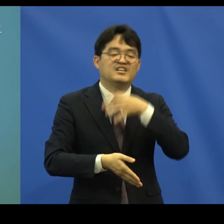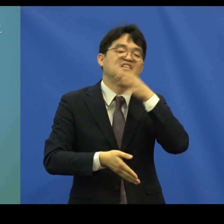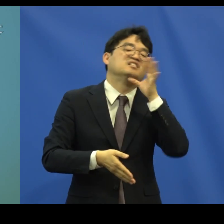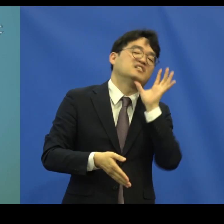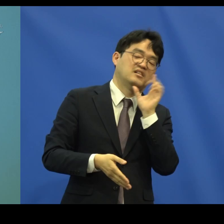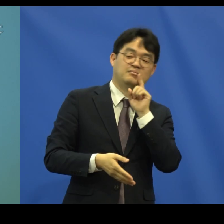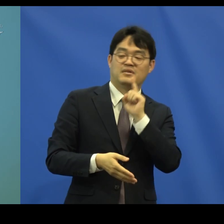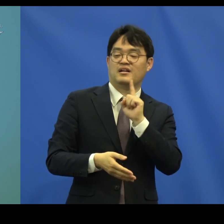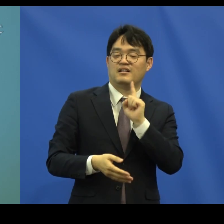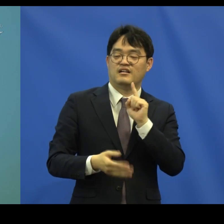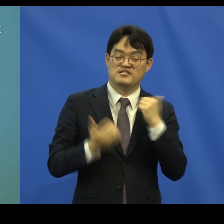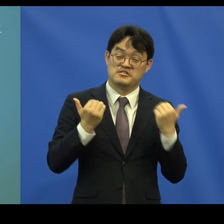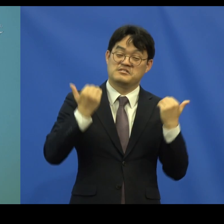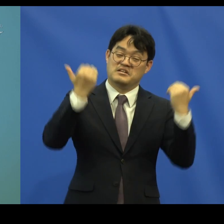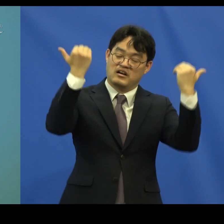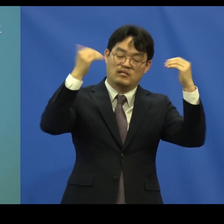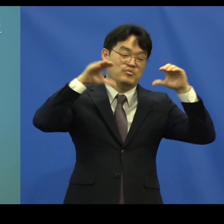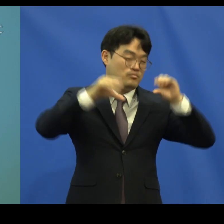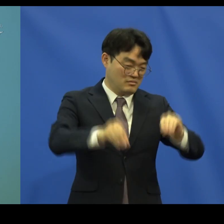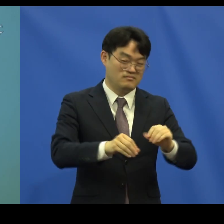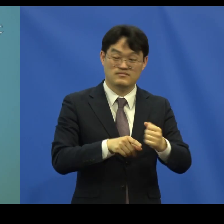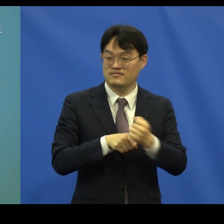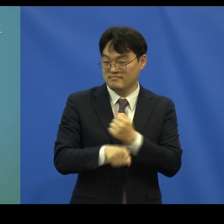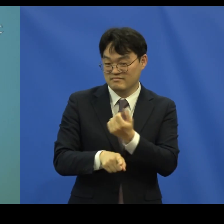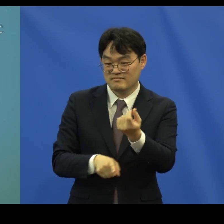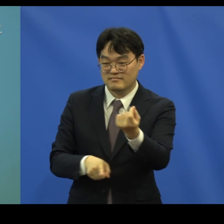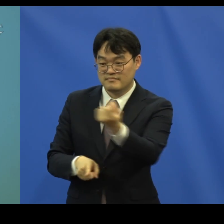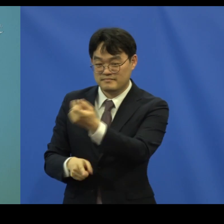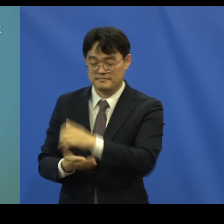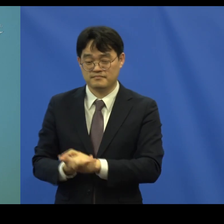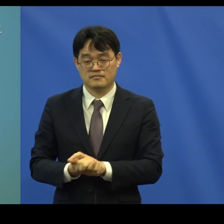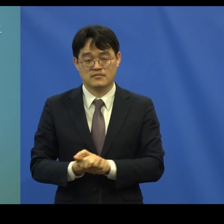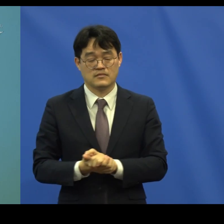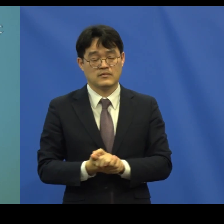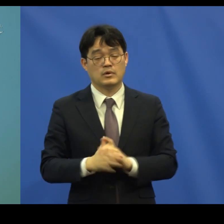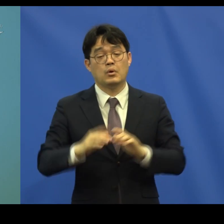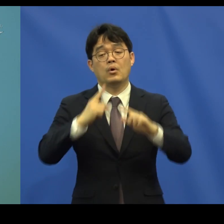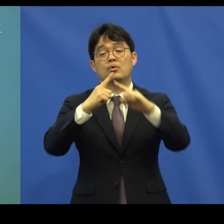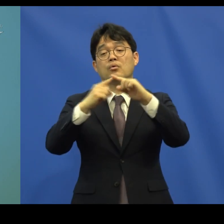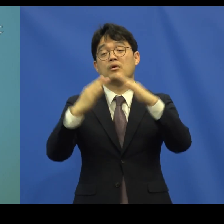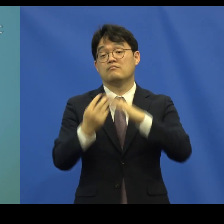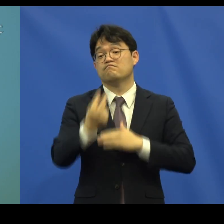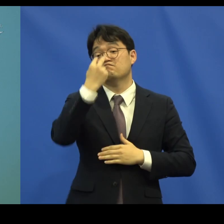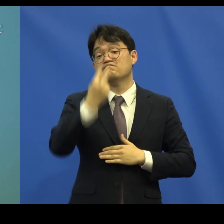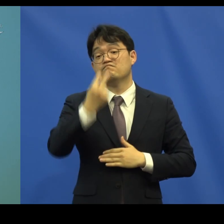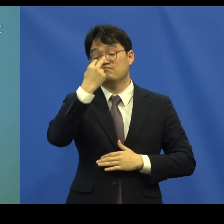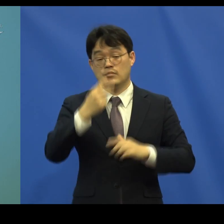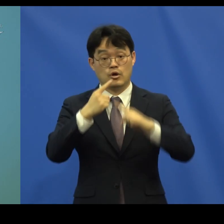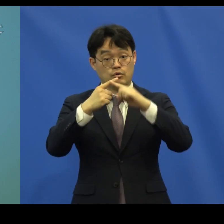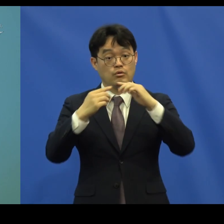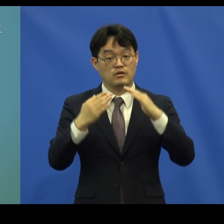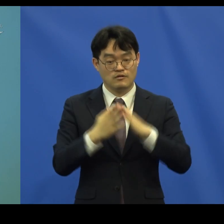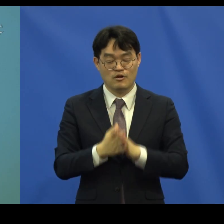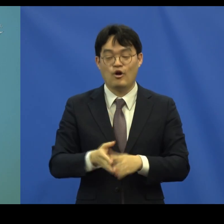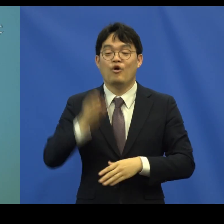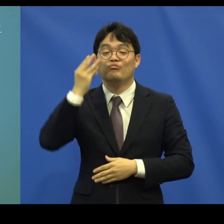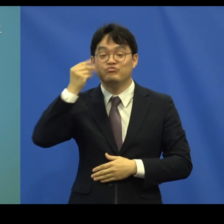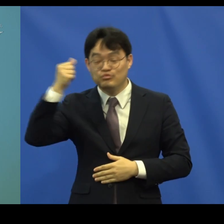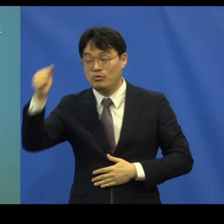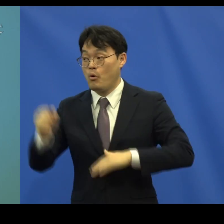성장을 멈췄다는 증거잖아요. 근데 오늘 이 교회는, 살아있는 교회는 변화를 두려워하지 않는다는